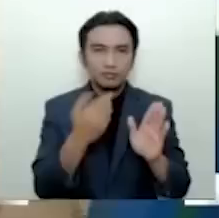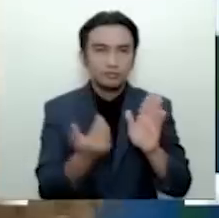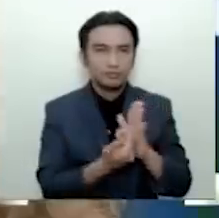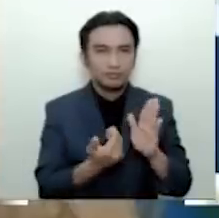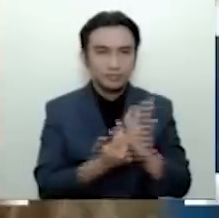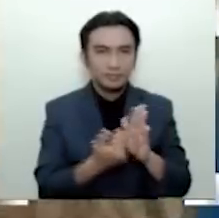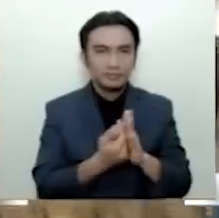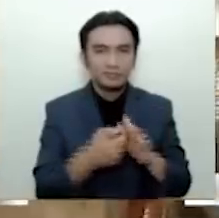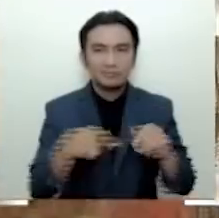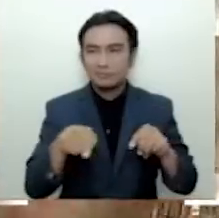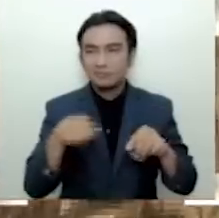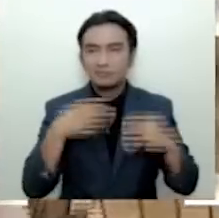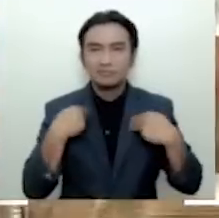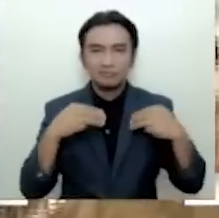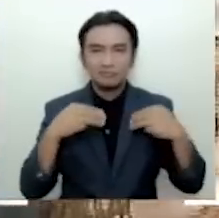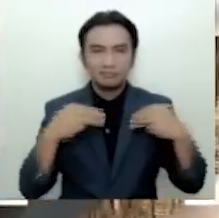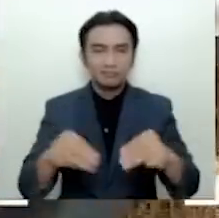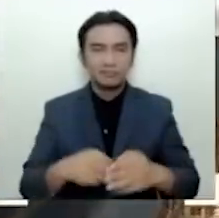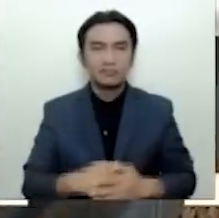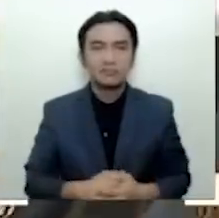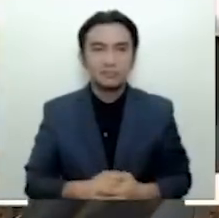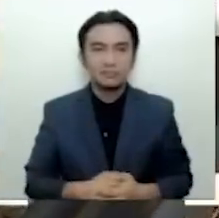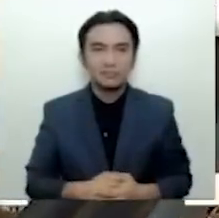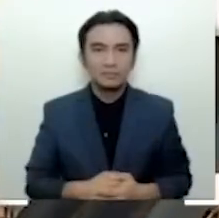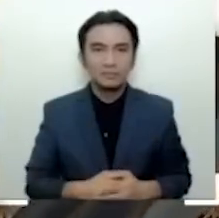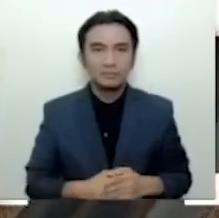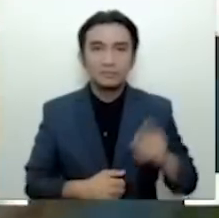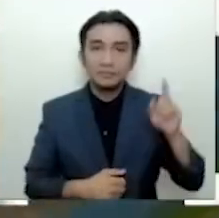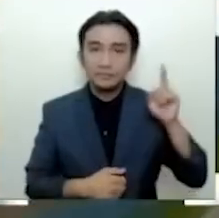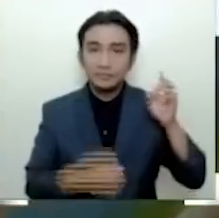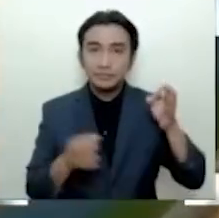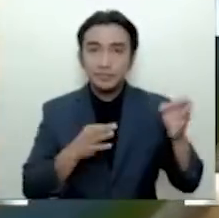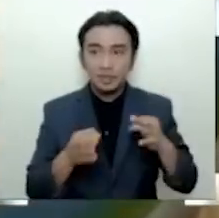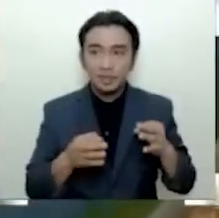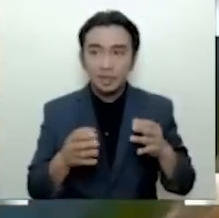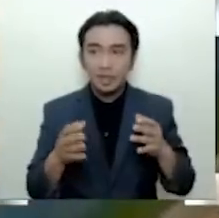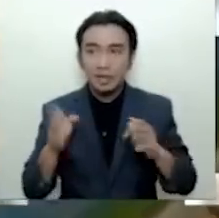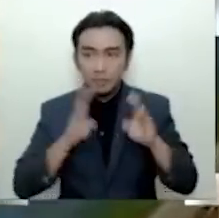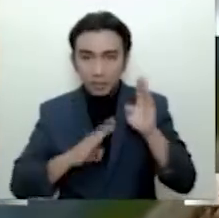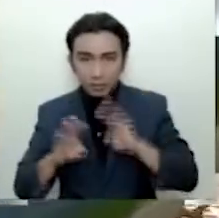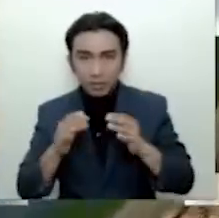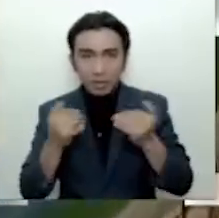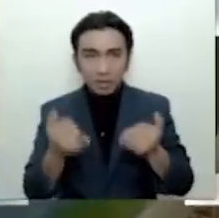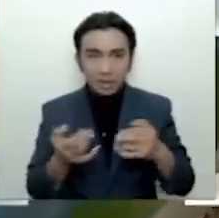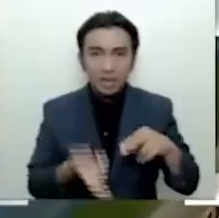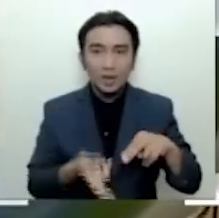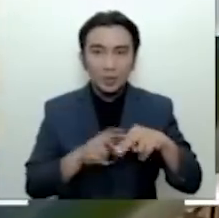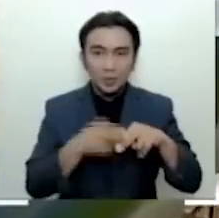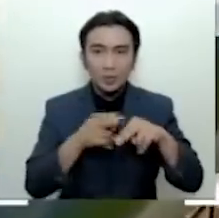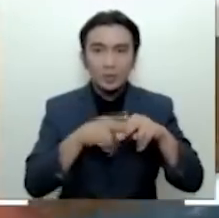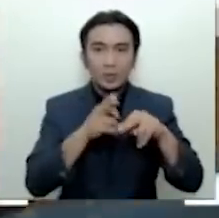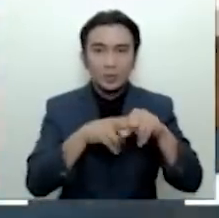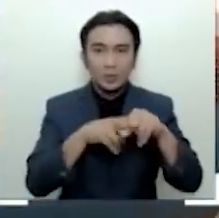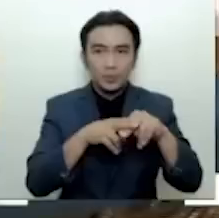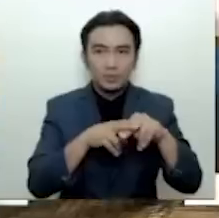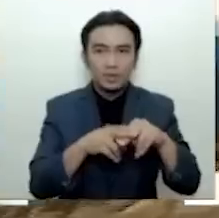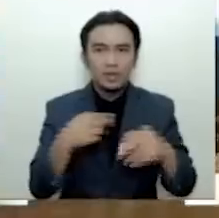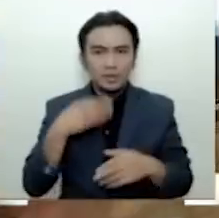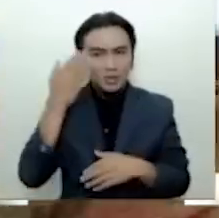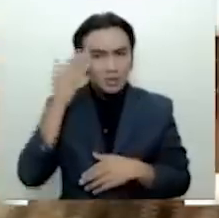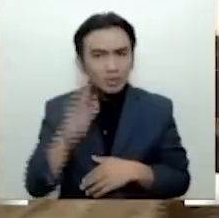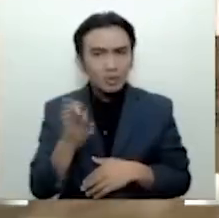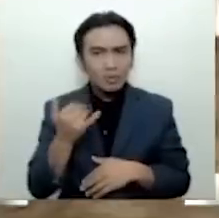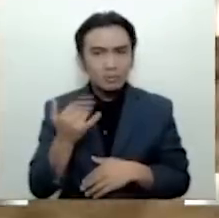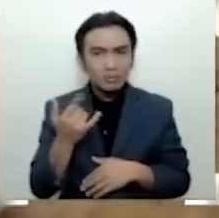Mahigit pito na, binababa so, bawat pera. Yung mga problema nga natin, tumataas sa retail. Hindi namin alam na dahilan. Ang kinakatwiran